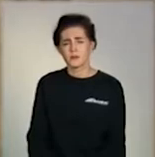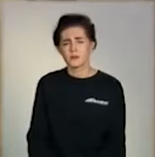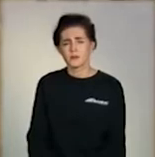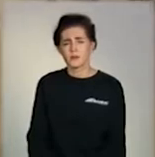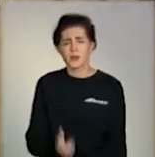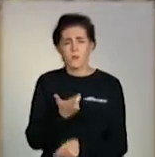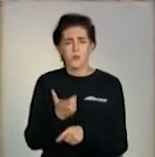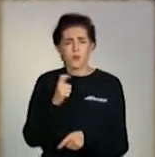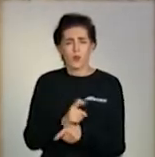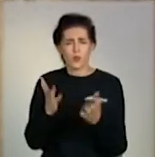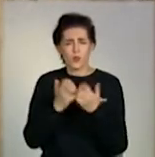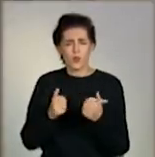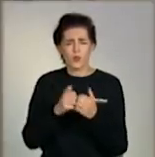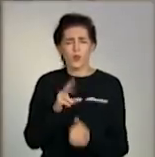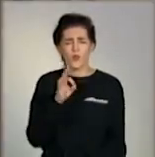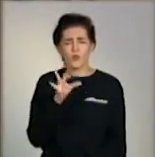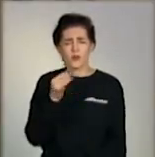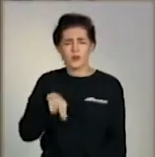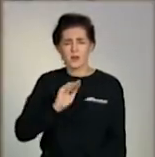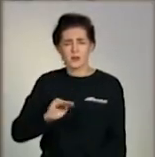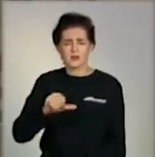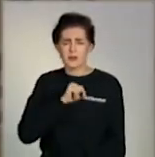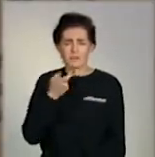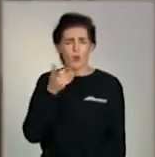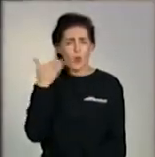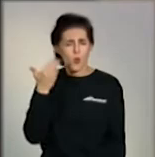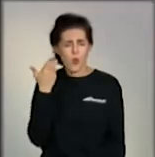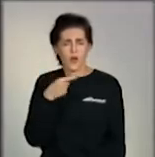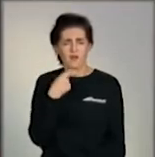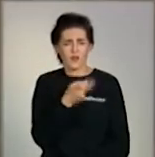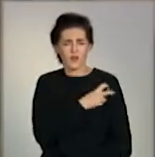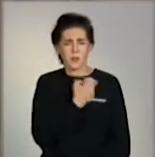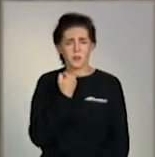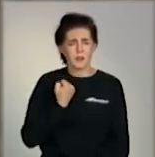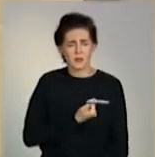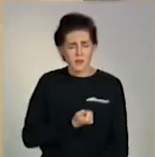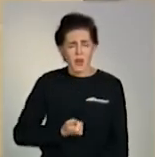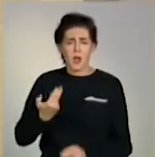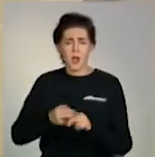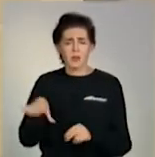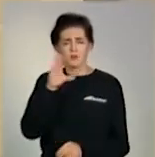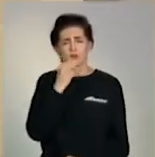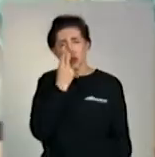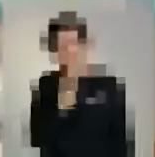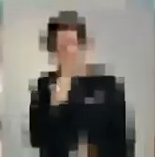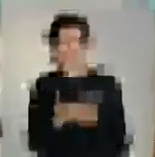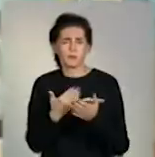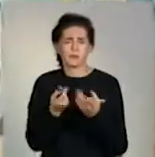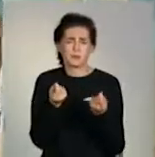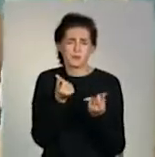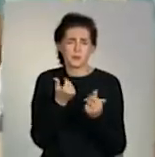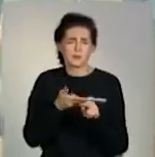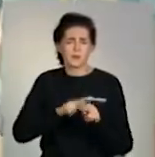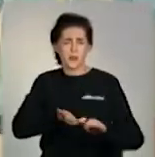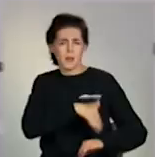У більшості випадків ковід у дітей має легкий перебіг, зазначають педіатри. Нежить упродовж кількох днів або незначне